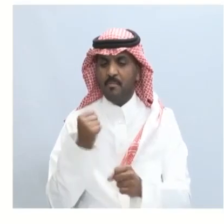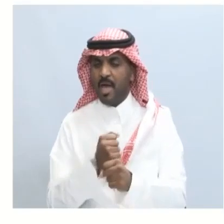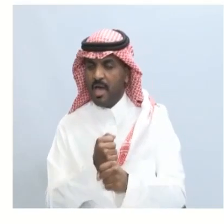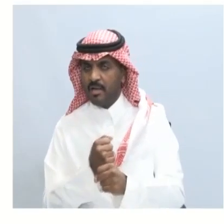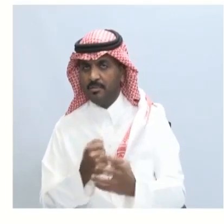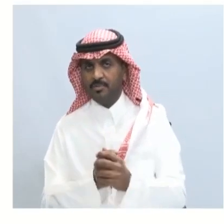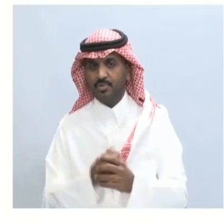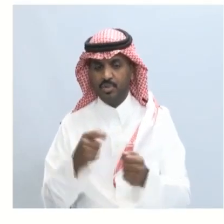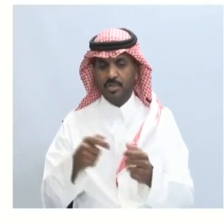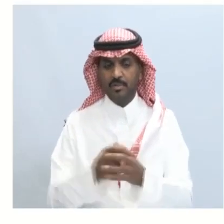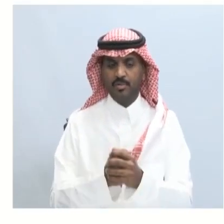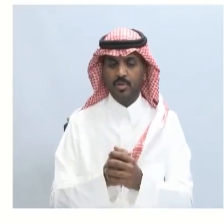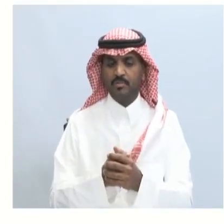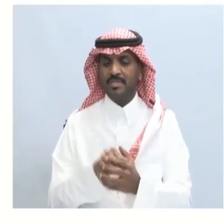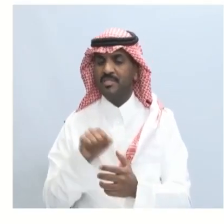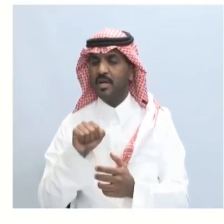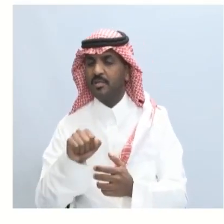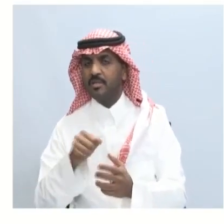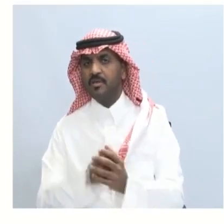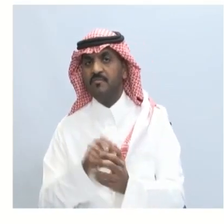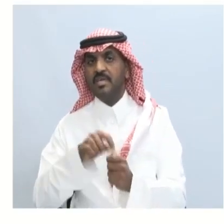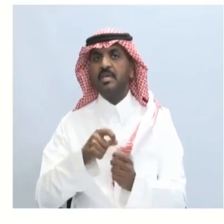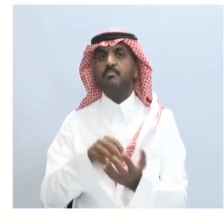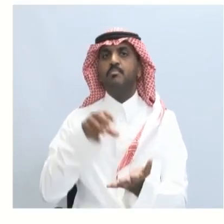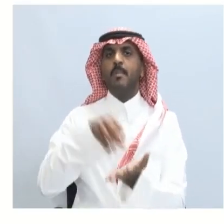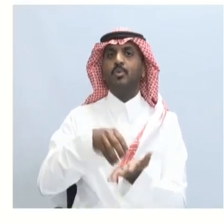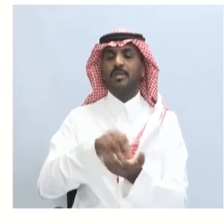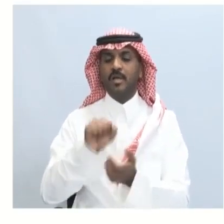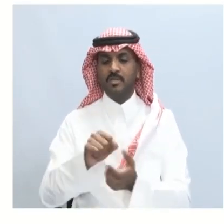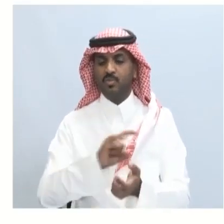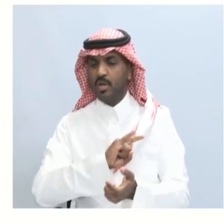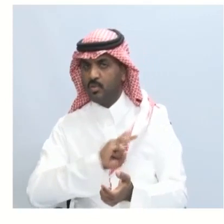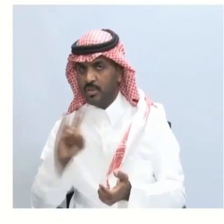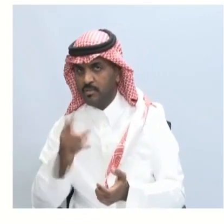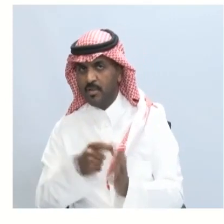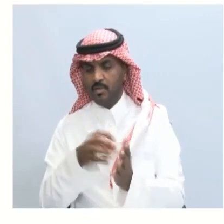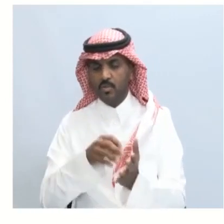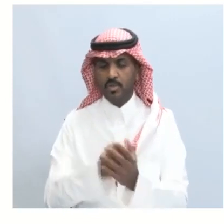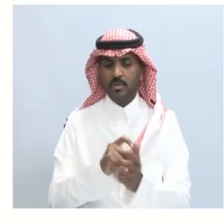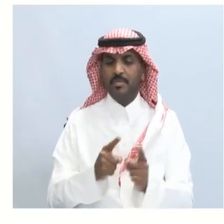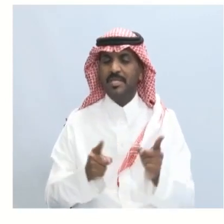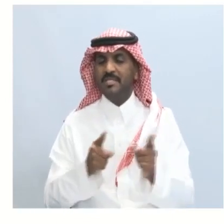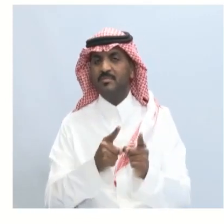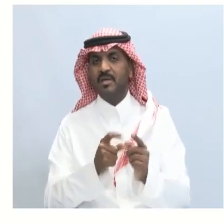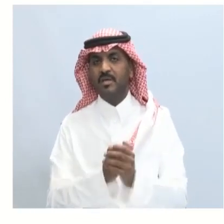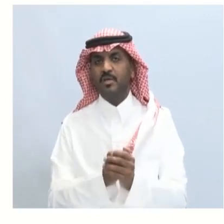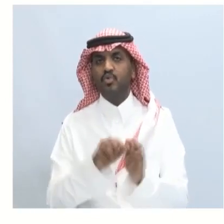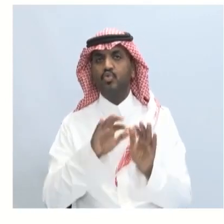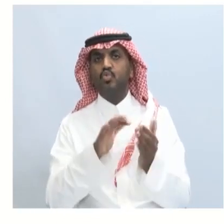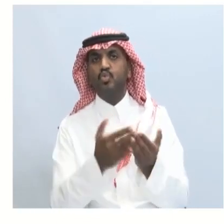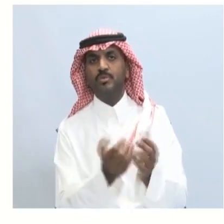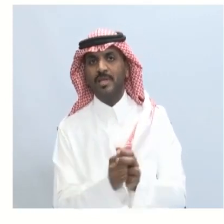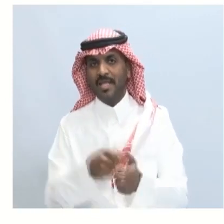التجاريه فيخاطب فيما يخص نشاطه في موطنه الخاص ولا يعتد بهذا الموطن الا بالنسبه لشؤون